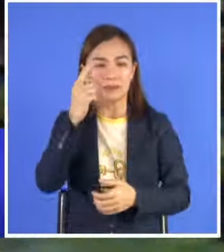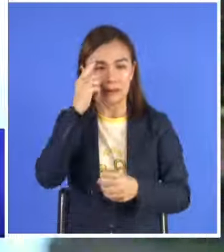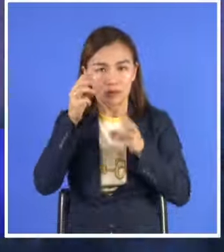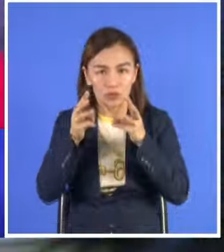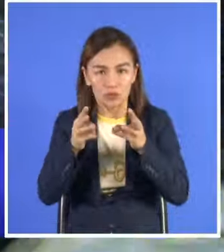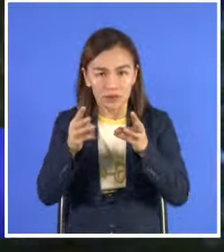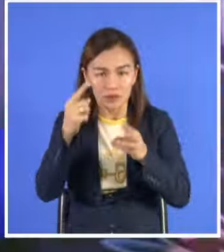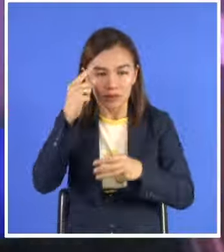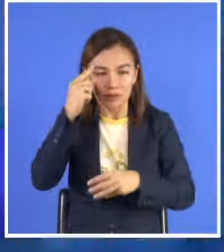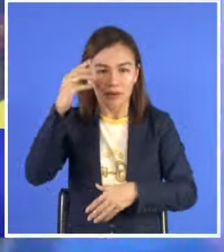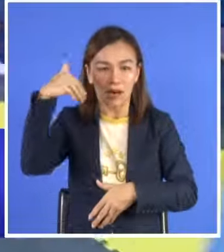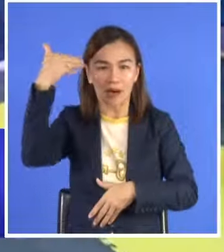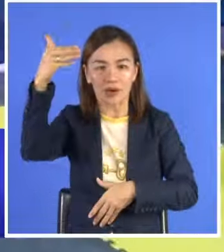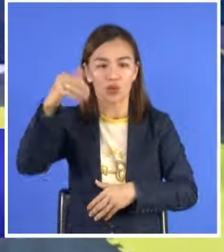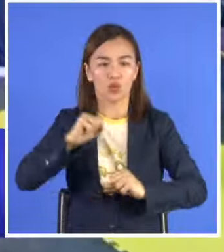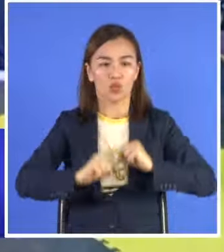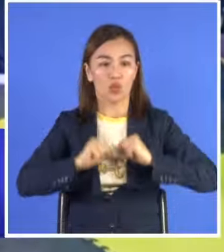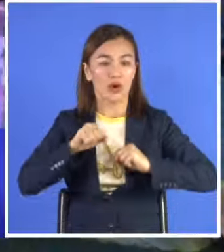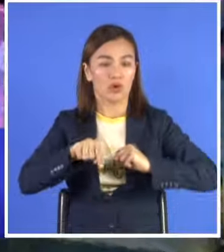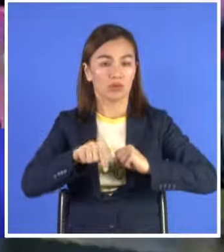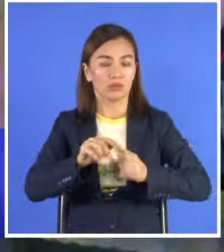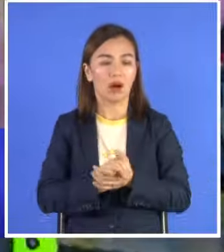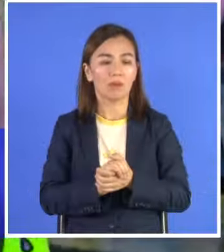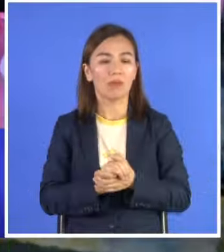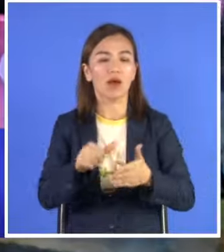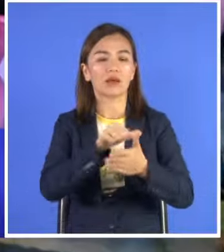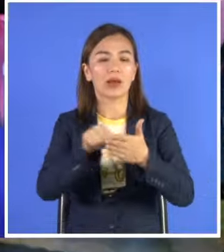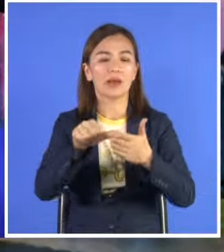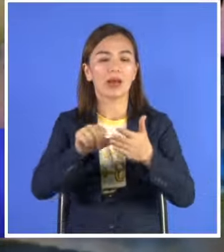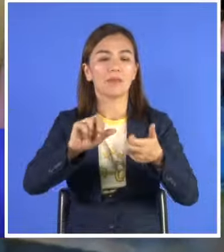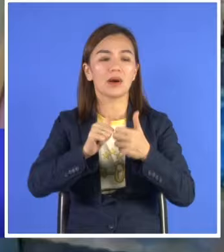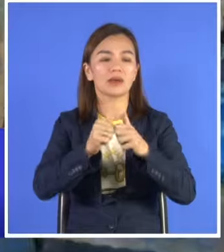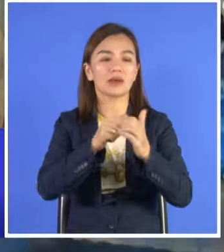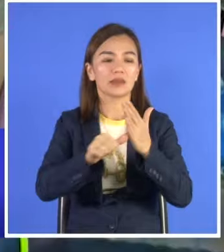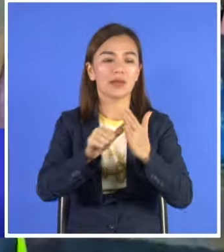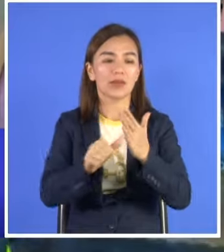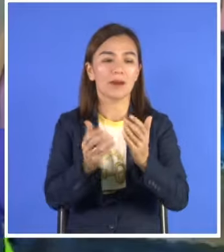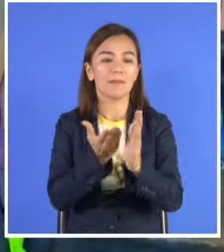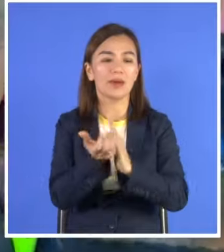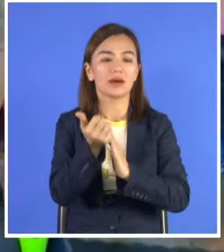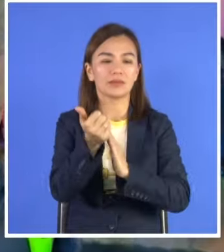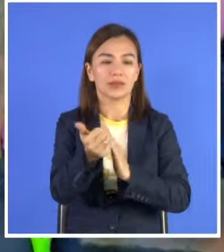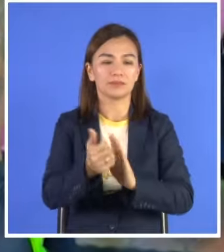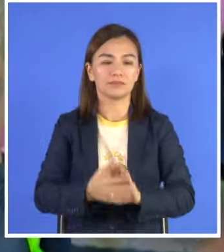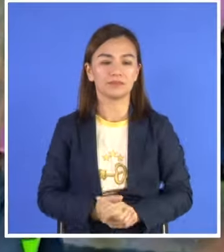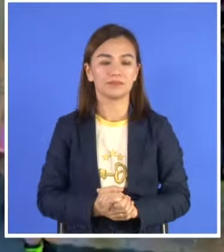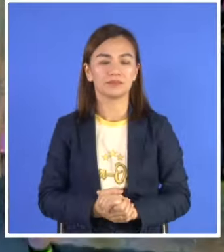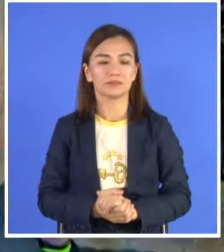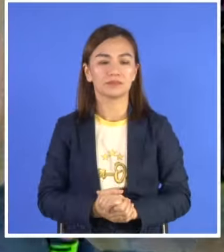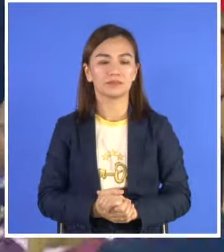างหนึ่งที่ทำให้วัยรุ่นที่ทะเลาะกันเนี่ยเดินทางไปสู่สันตินะครับนี่ใส่ฟันย